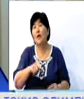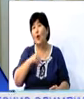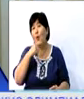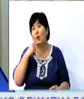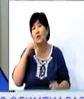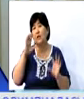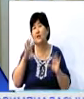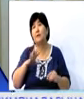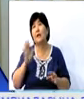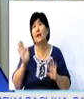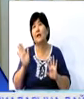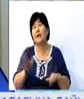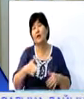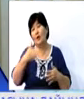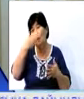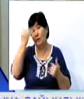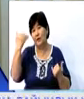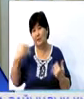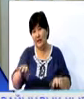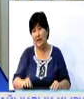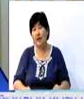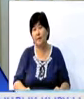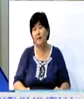болды ма, кейінен бұл ұмытылып кетті.